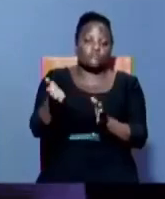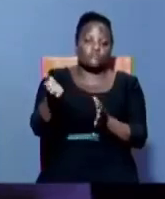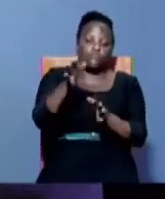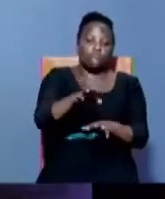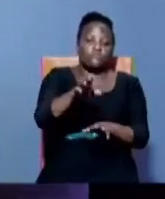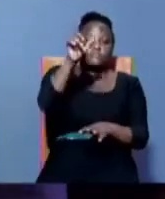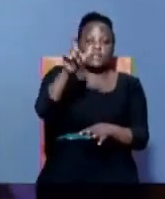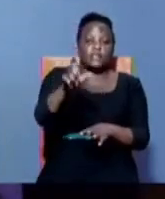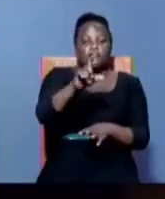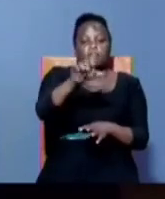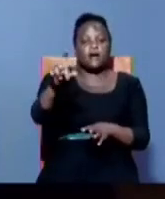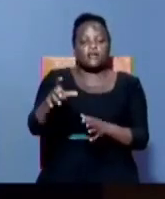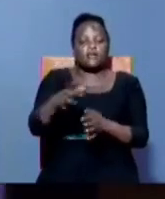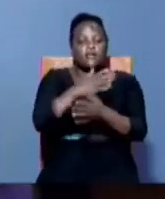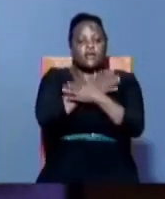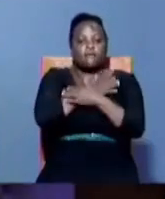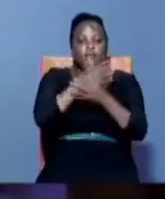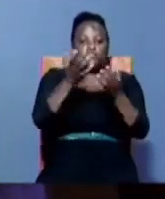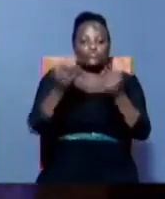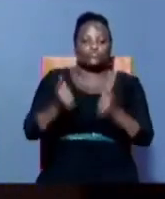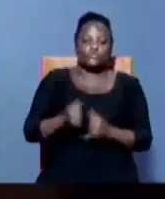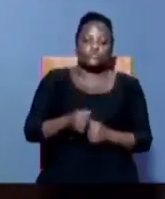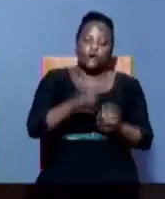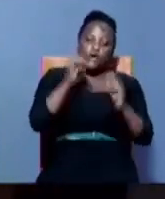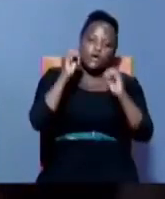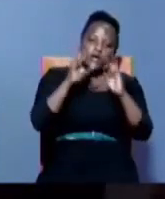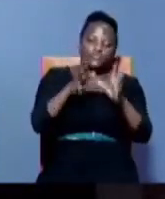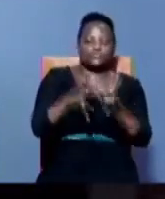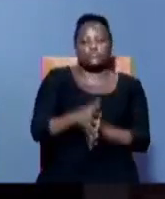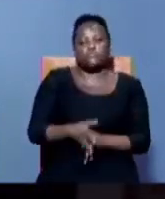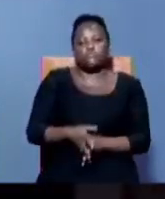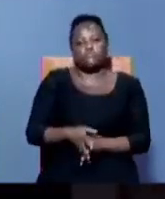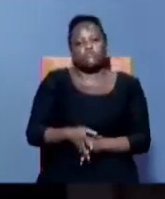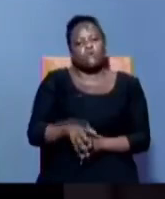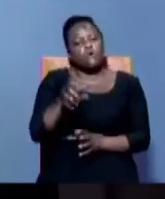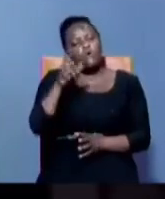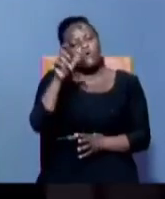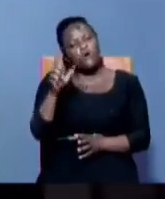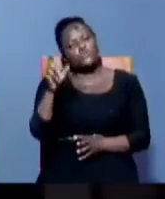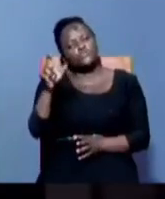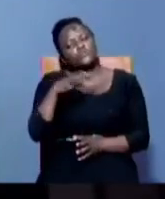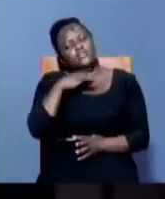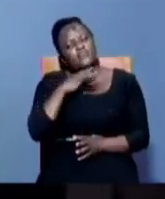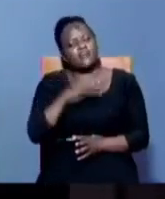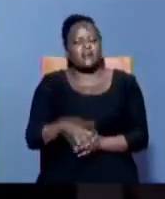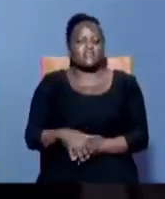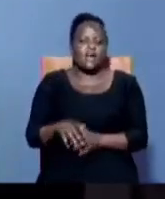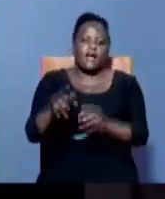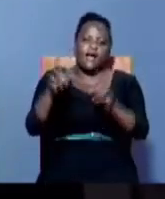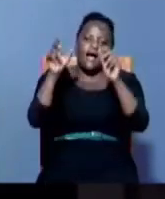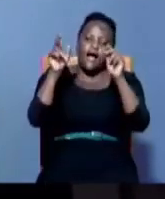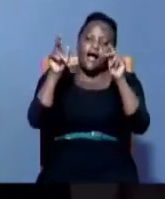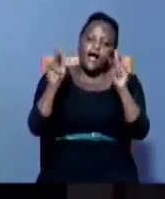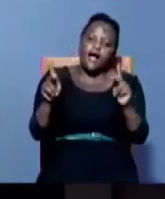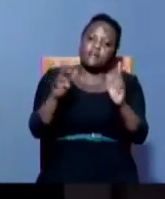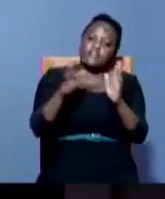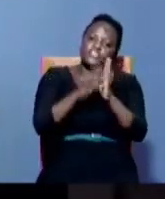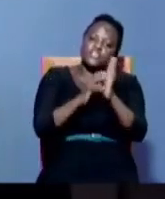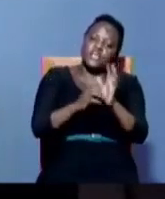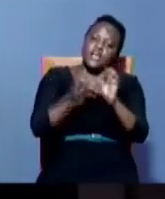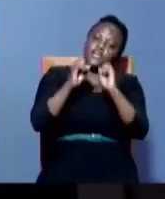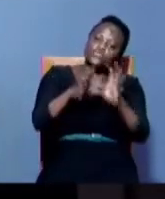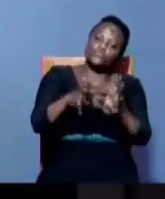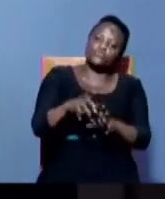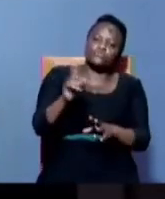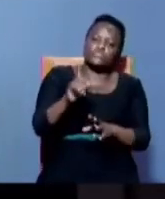ni kwa sababu tu hawajafahamu. Shetani ndio anayetudanganya. Maana kama sheria ingekuwa imetupwa, tusingelikuta